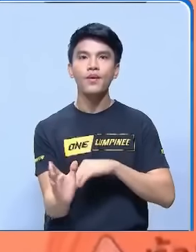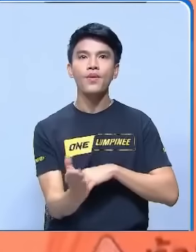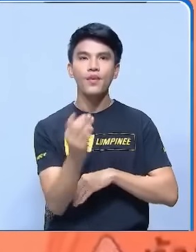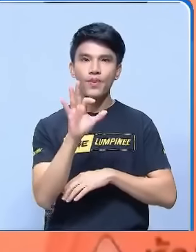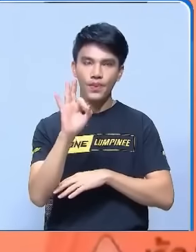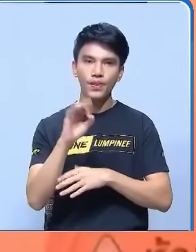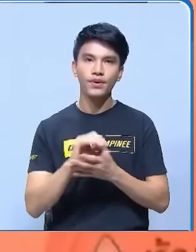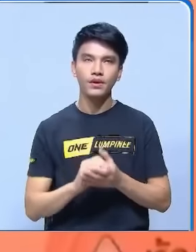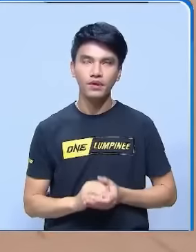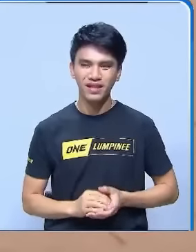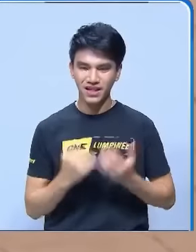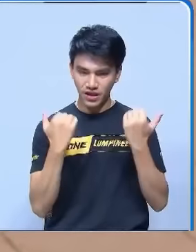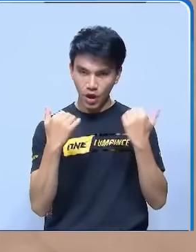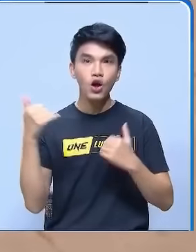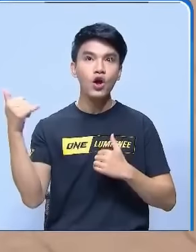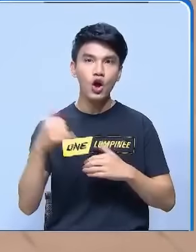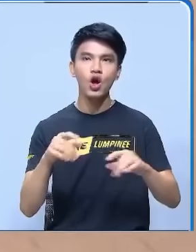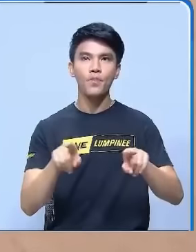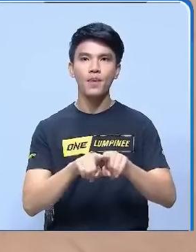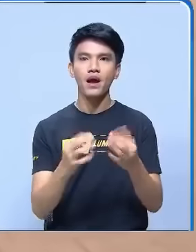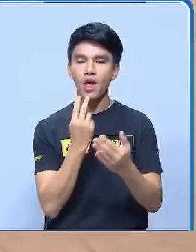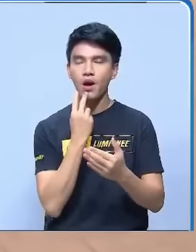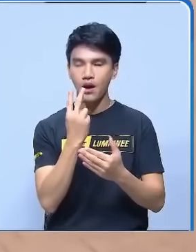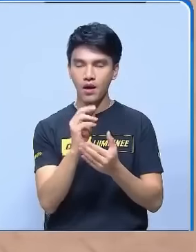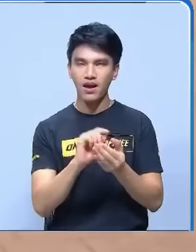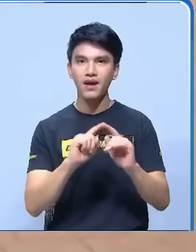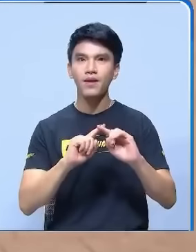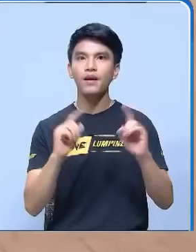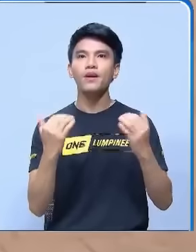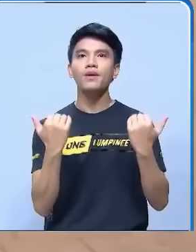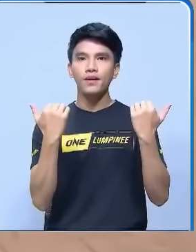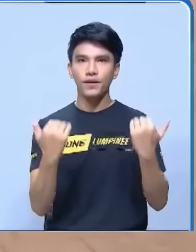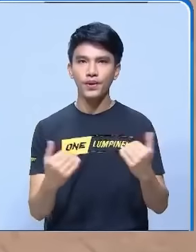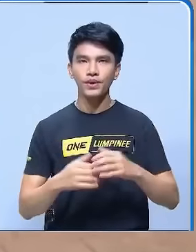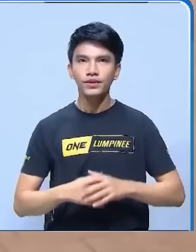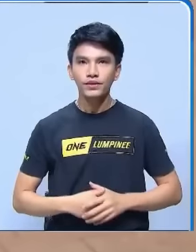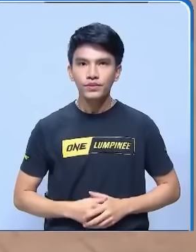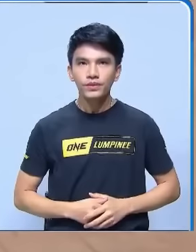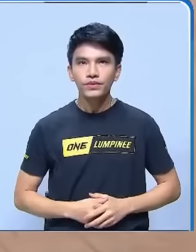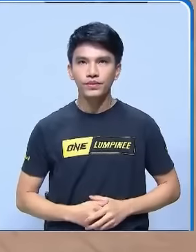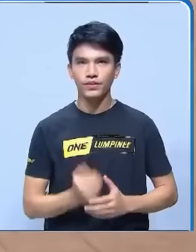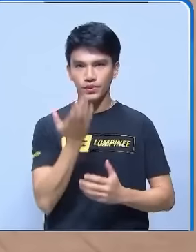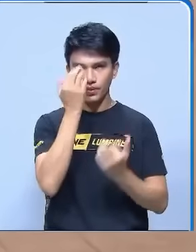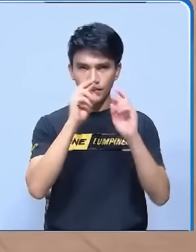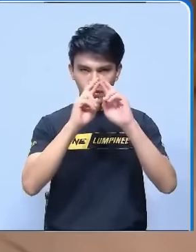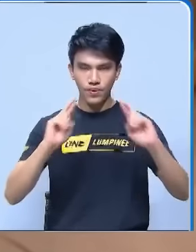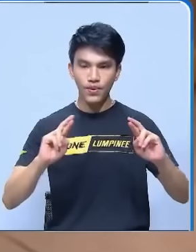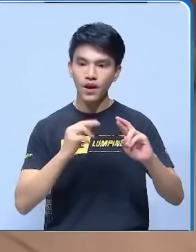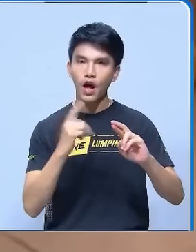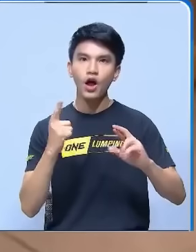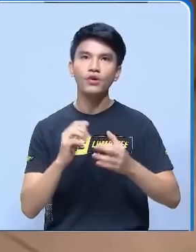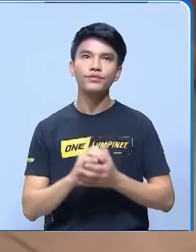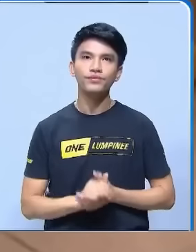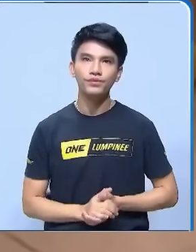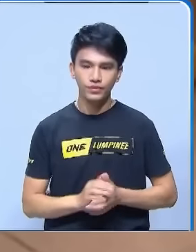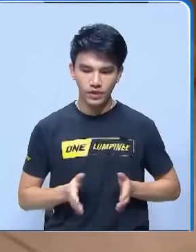ไหม เห็นบอกว่ามานะก็ต้องรอดูกันนะคะแต่ว่านี่ค่ะบรรยากาศที่เห็นอยู่ตรงนี้นะคะก็คือหน้าร้านทองของแม่ตั๊กค่ะริมถนน